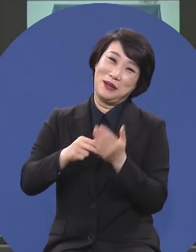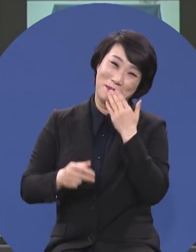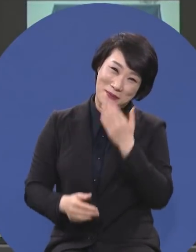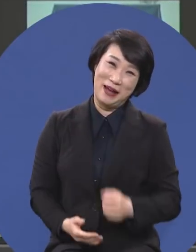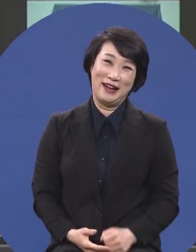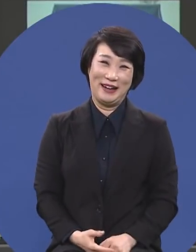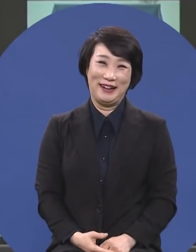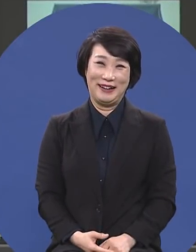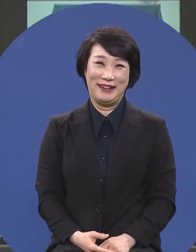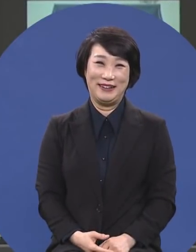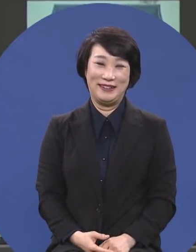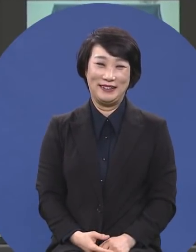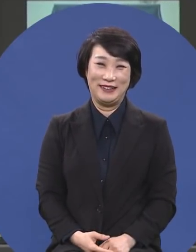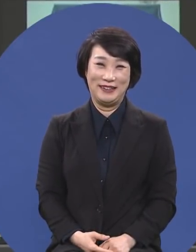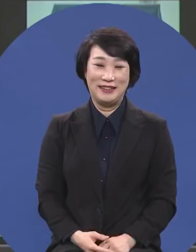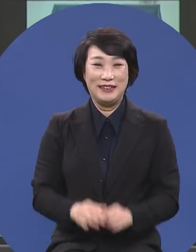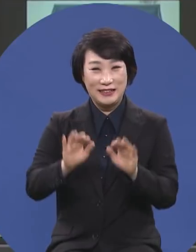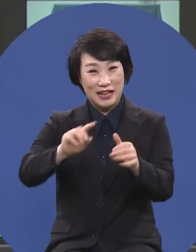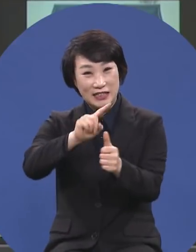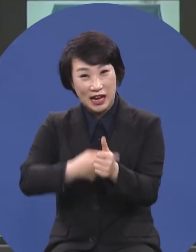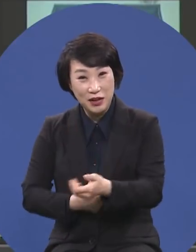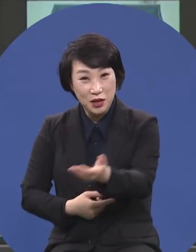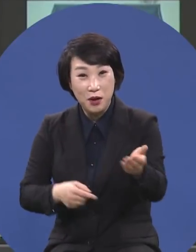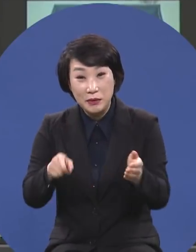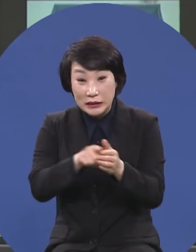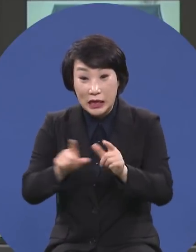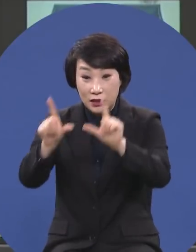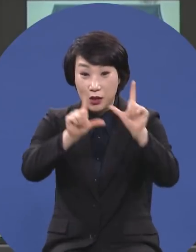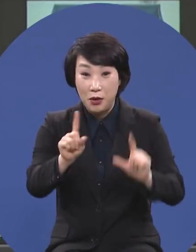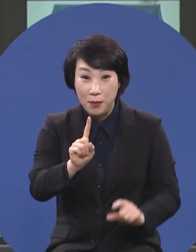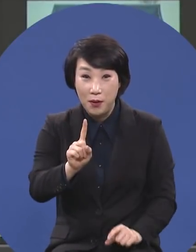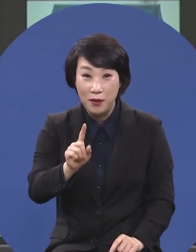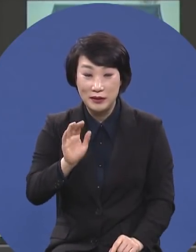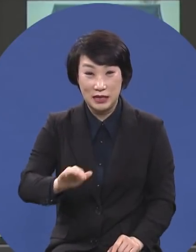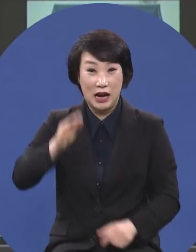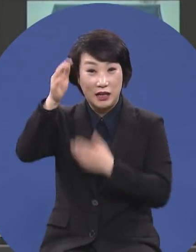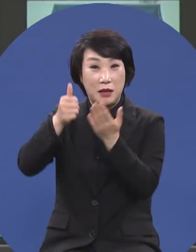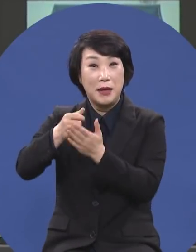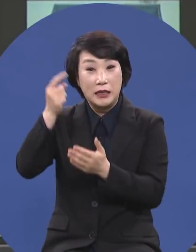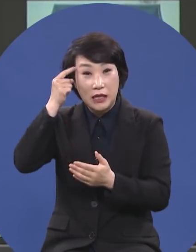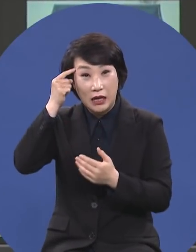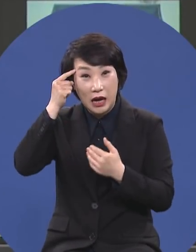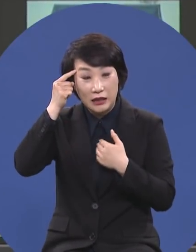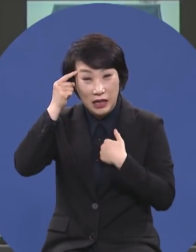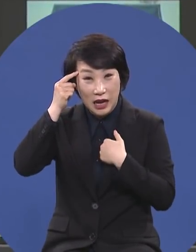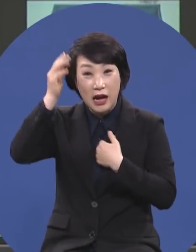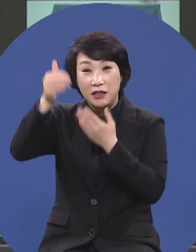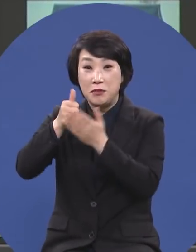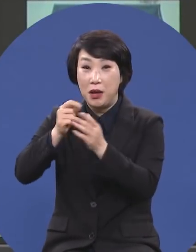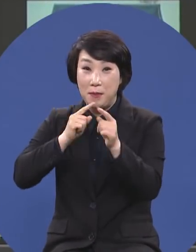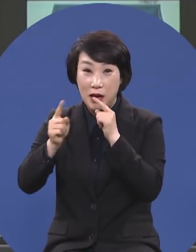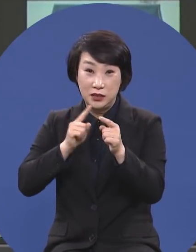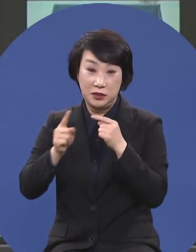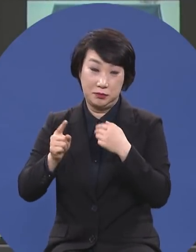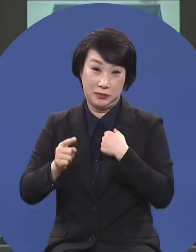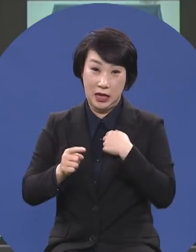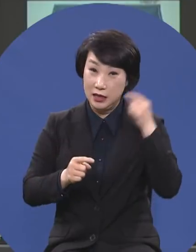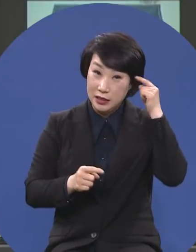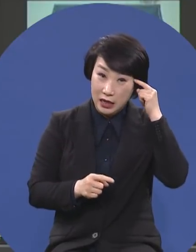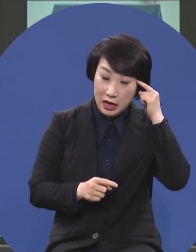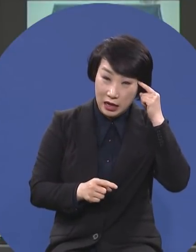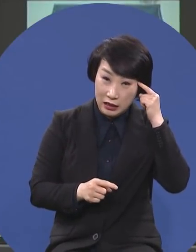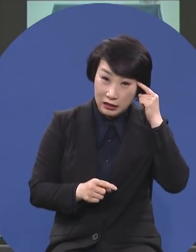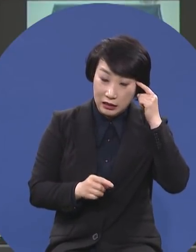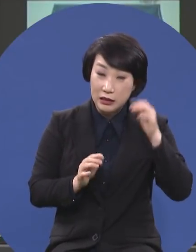말입니다. 그러므로 신앙생활은 하나님의 생각인 하나님 말씀을 자기